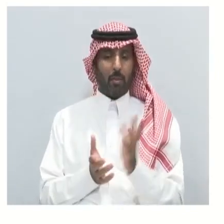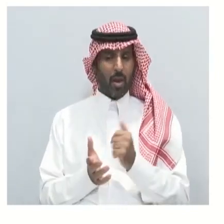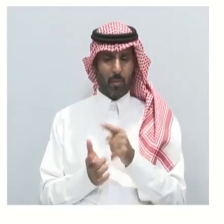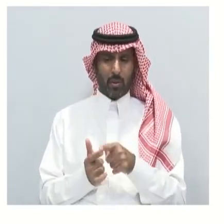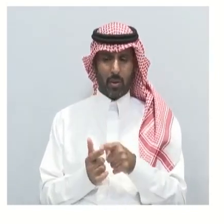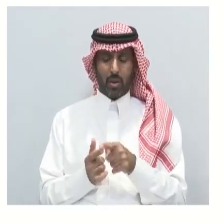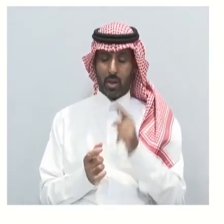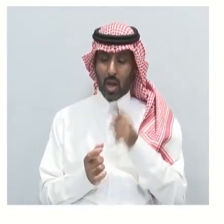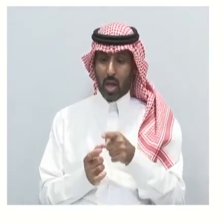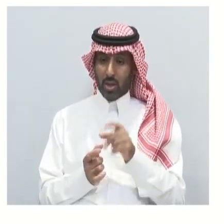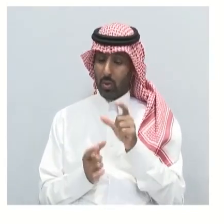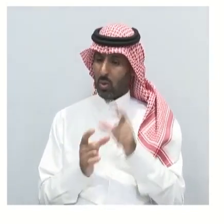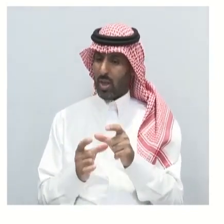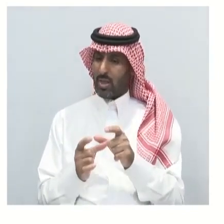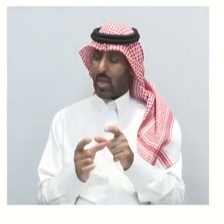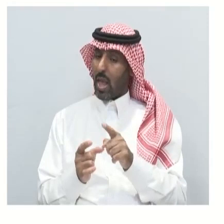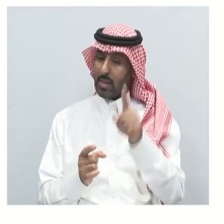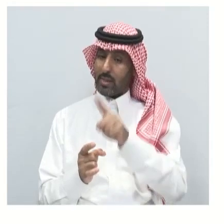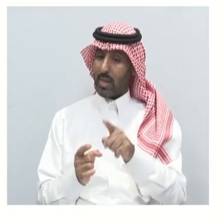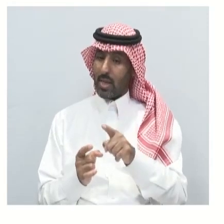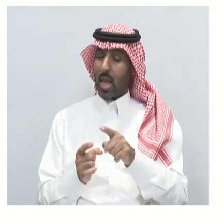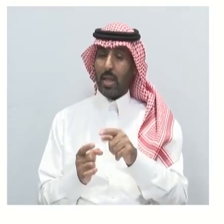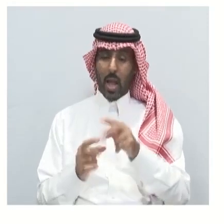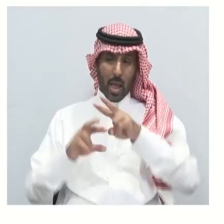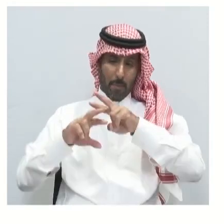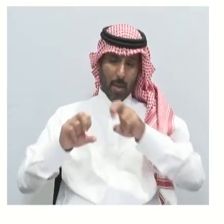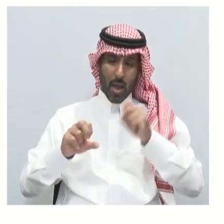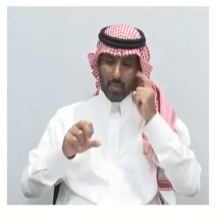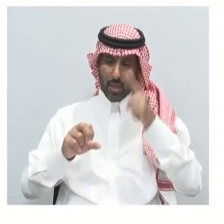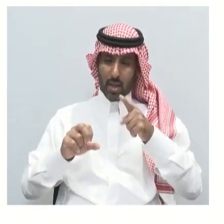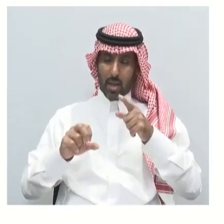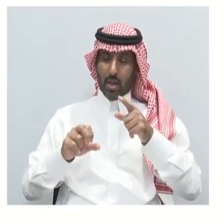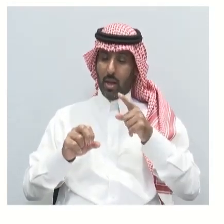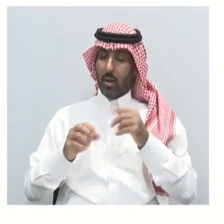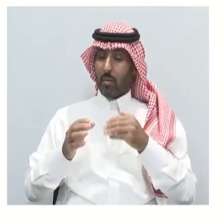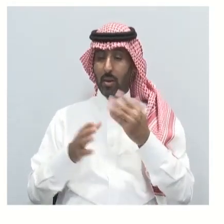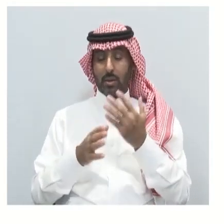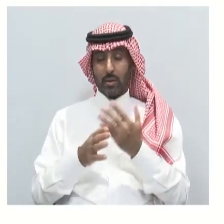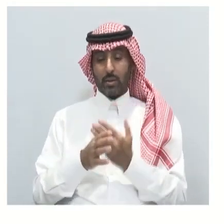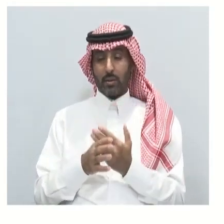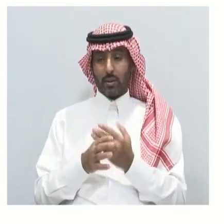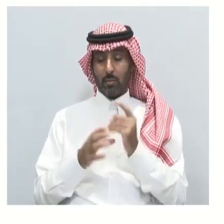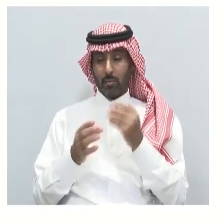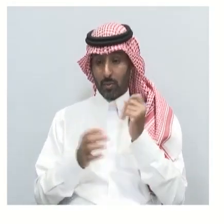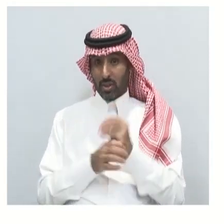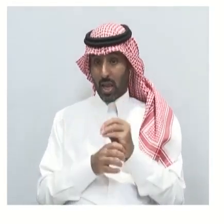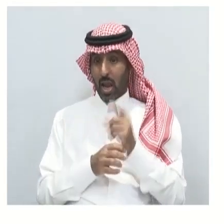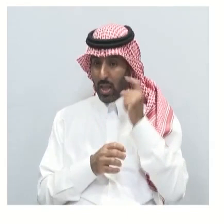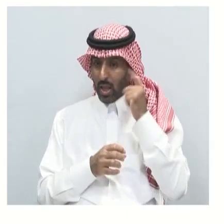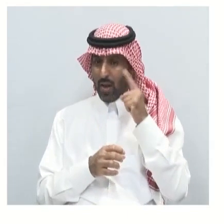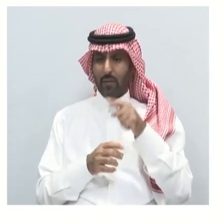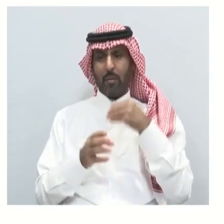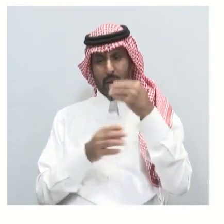تحدد اسئله البحث بوضوح ودقه طبعا اهميتها ان تقود الباحث الى التعرف على ابعاد الموضوع ومن ثم تحديد